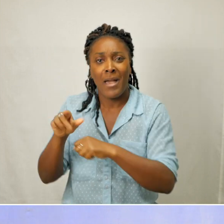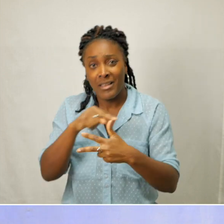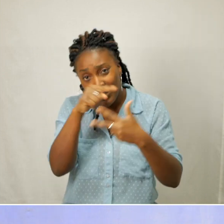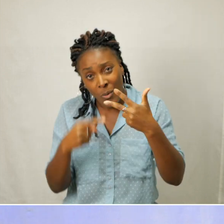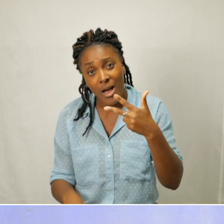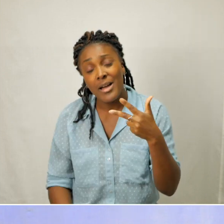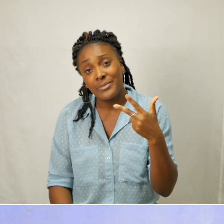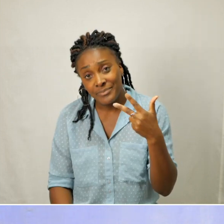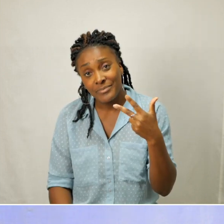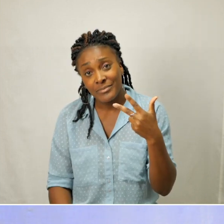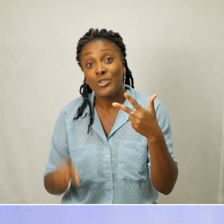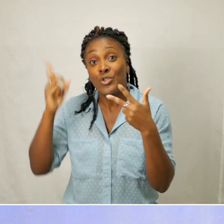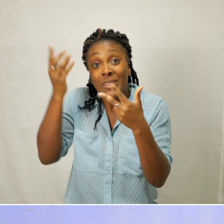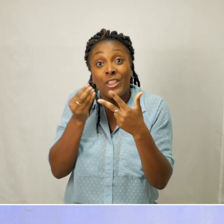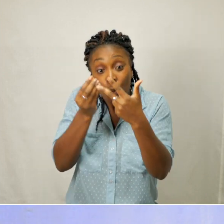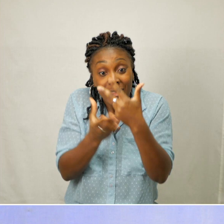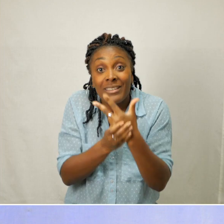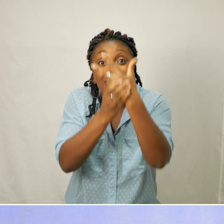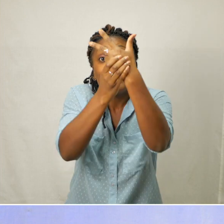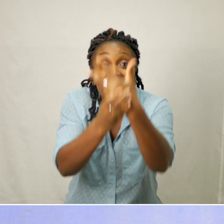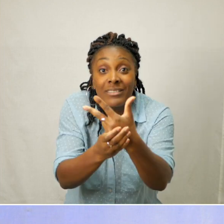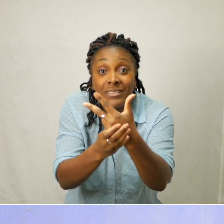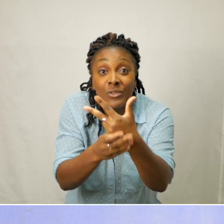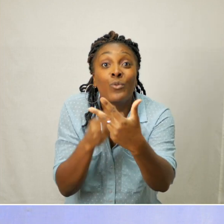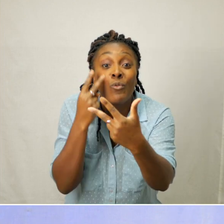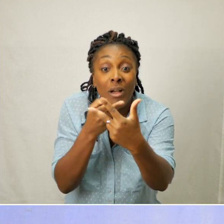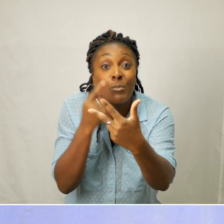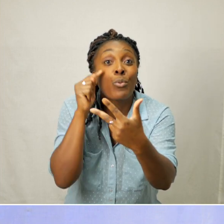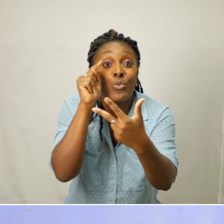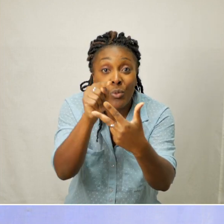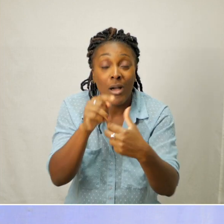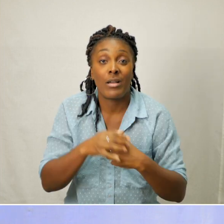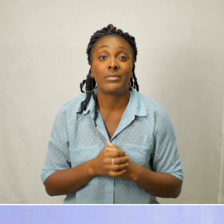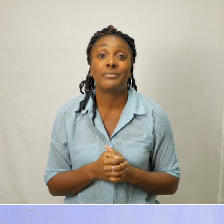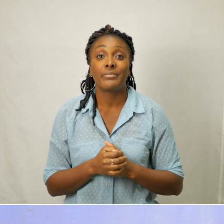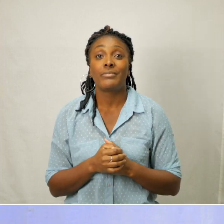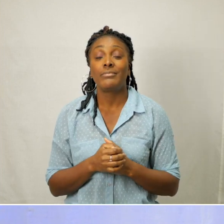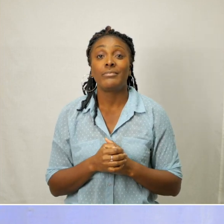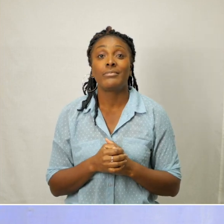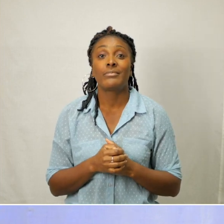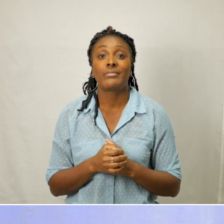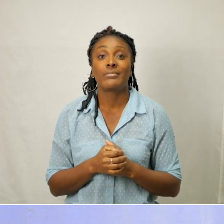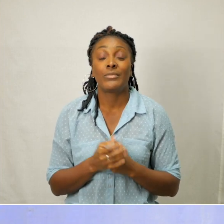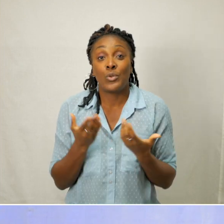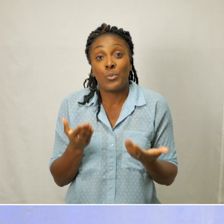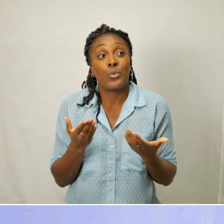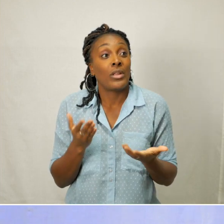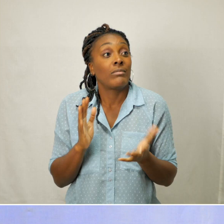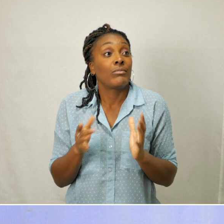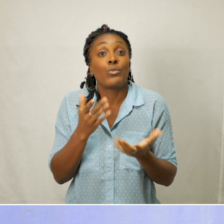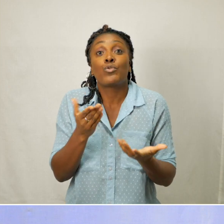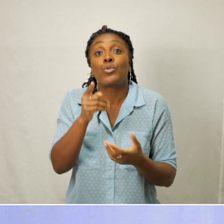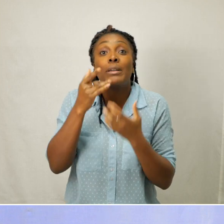Est-ce que tu te rends compte de ce que Dieu t'a laissé? Et j'aimerais t'interpeller à toi peut-être aujourd'hui, qui dois